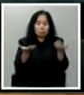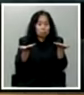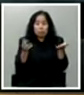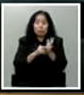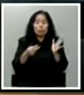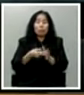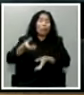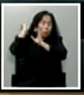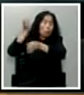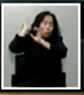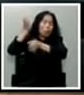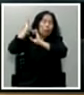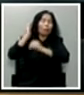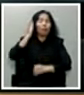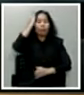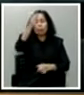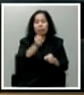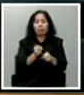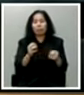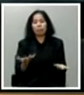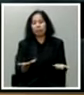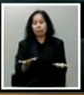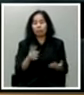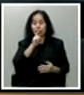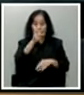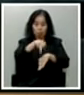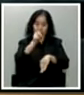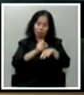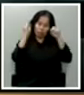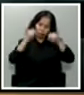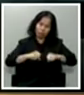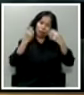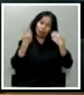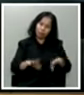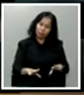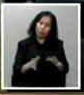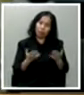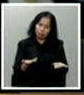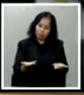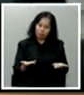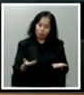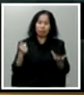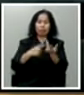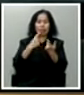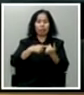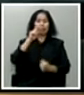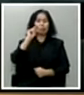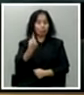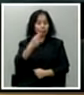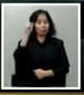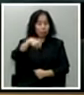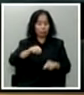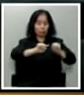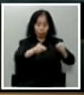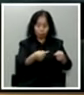ตจะเอามือที่ไหนไปกำเรื่องอนาคตแล้วท่านประธานก็วินิจฉัยแล้วว่าให้มีการนับคะแนนใหม่โดยใช้วง